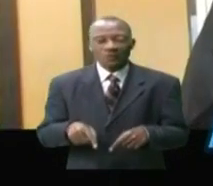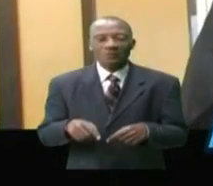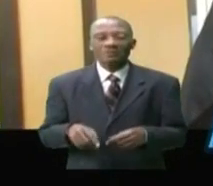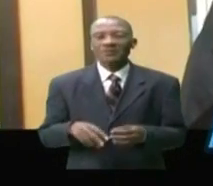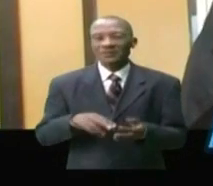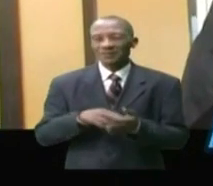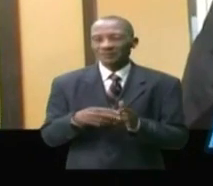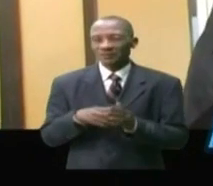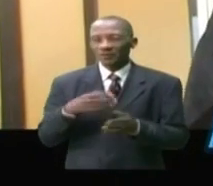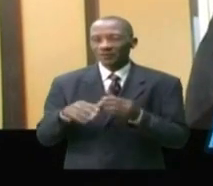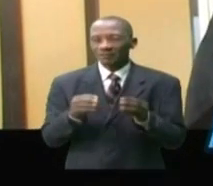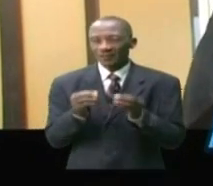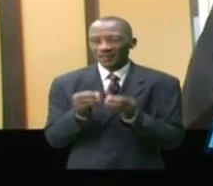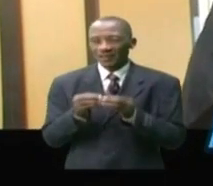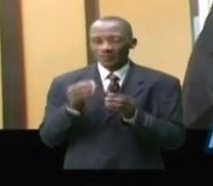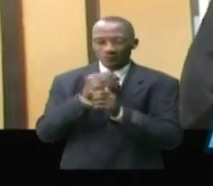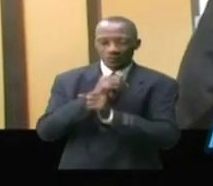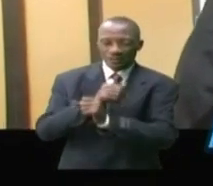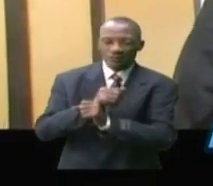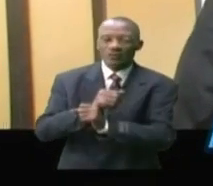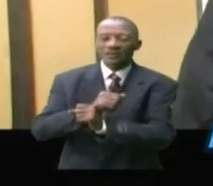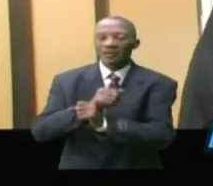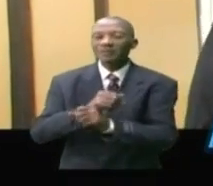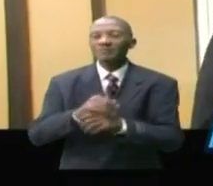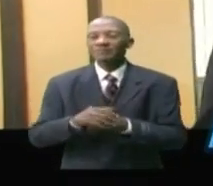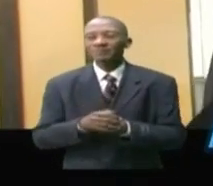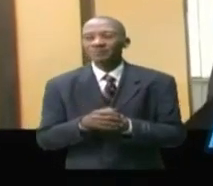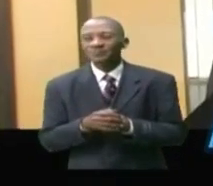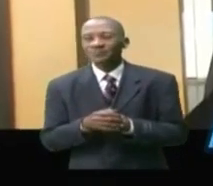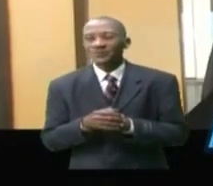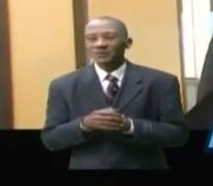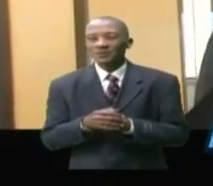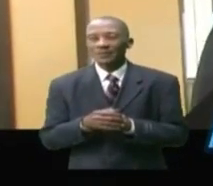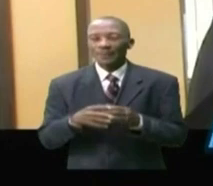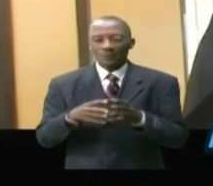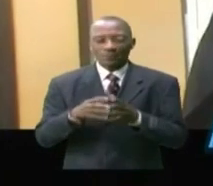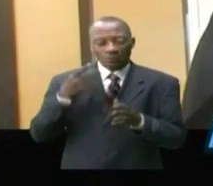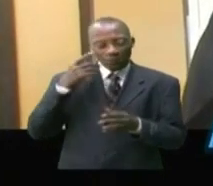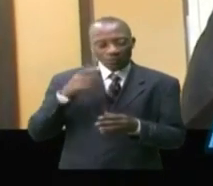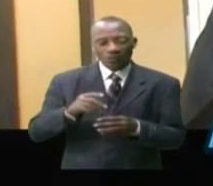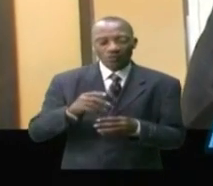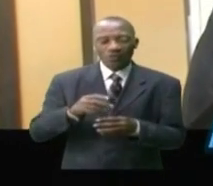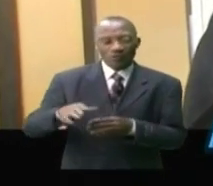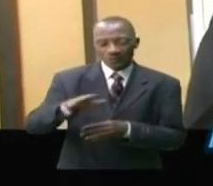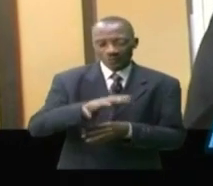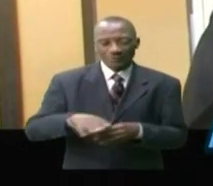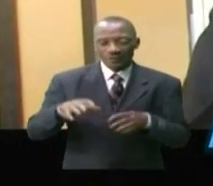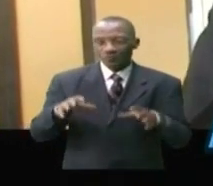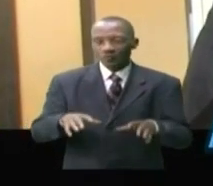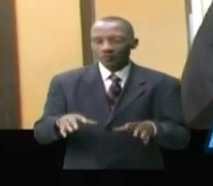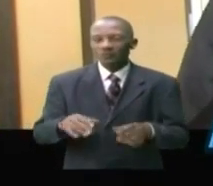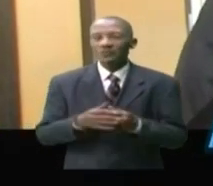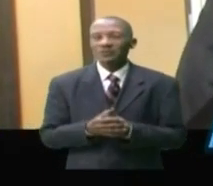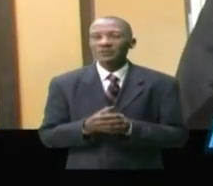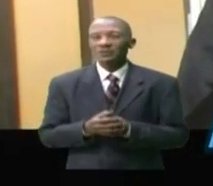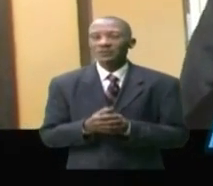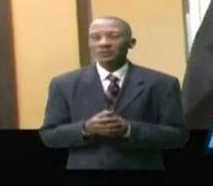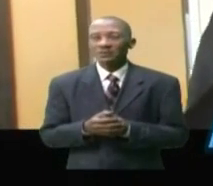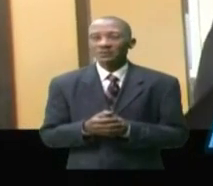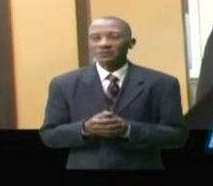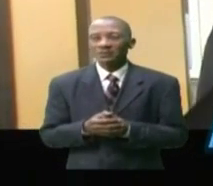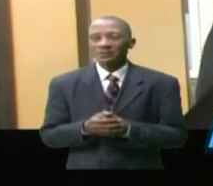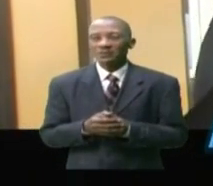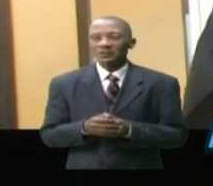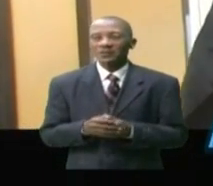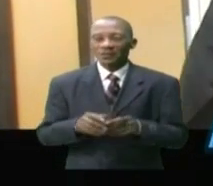parce que ça reste la priorité des priorités au niveau du pays, et ce sont des questions qui lui sont chères, et une évaluation un peu